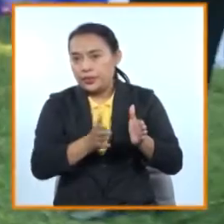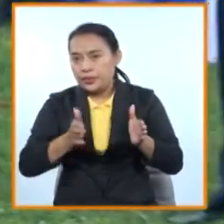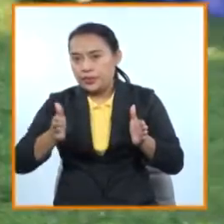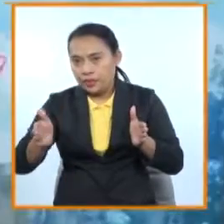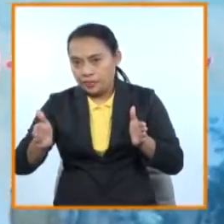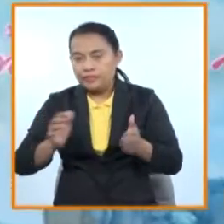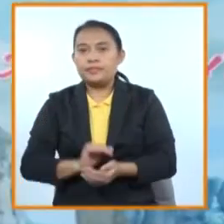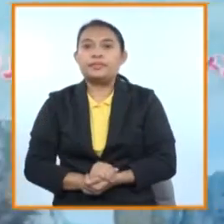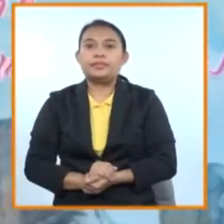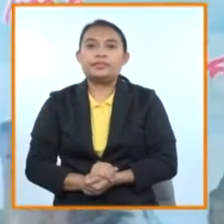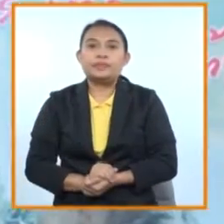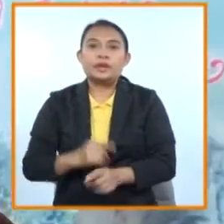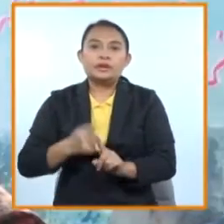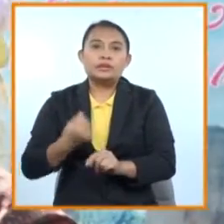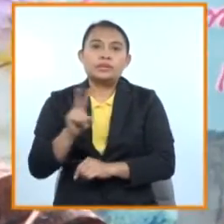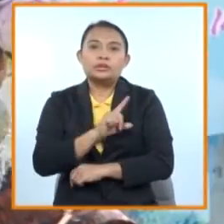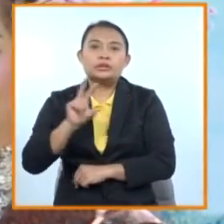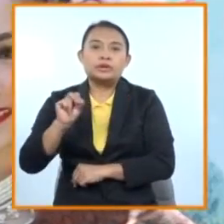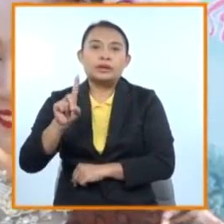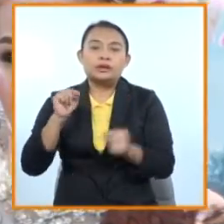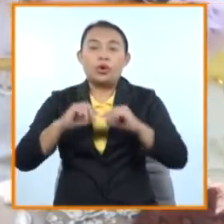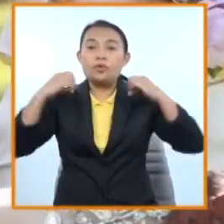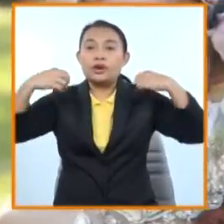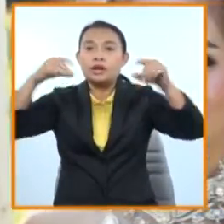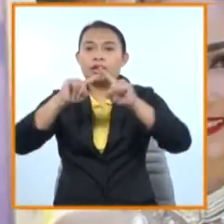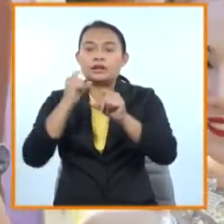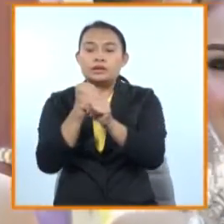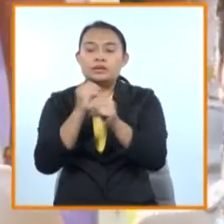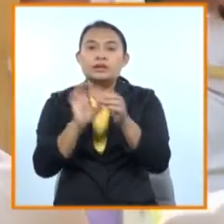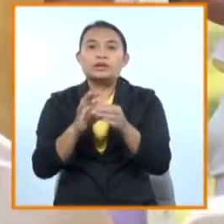ไฮไลท์ในคืนวันที่31ธันวาคมกับการจัดไฟประดับก้อนหิน